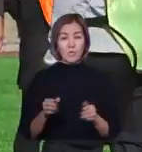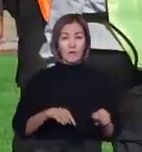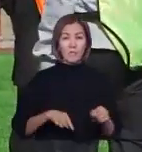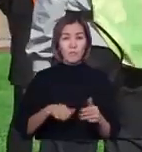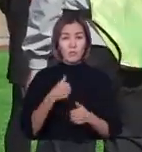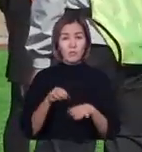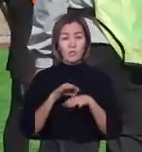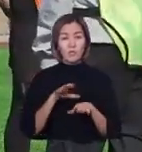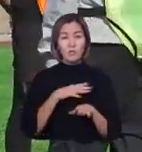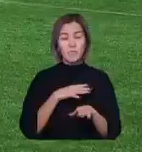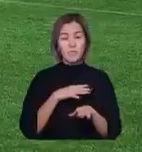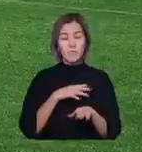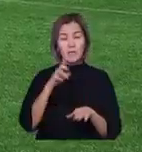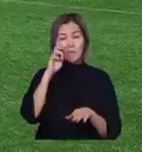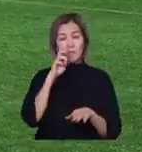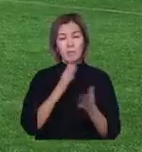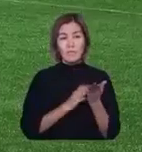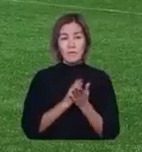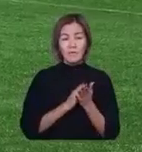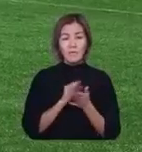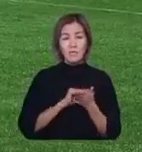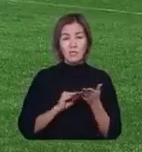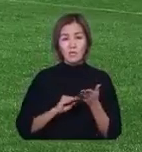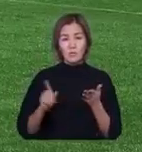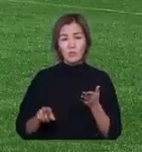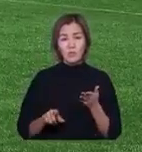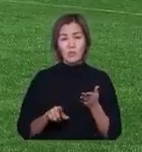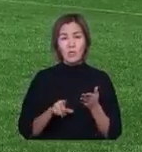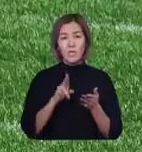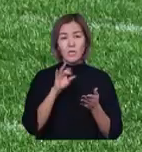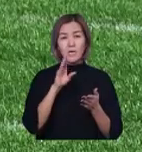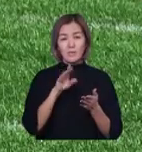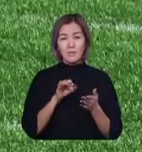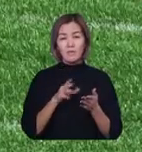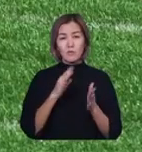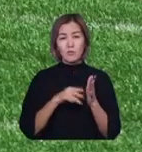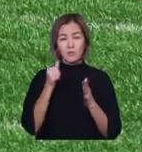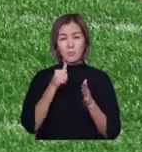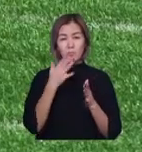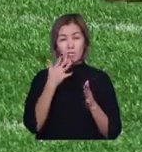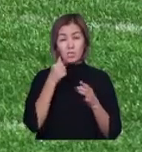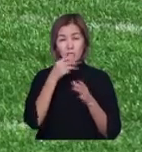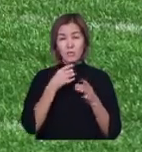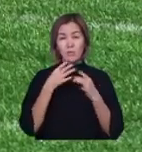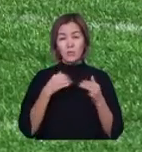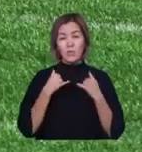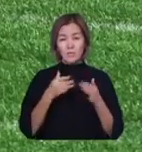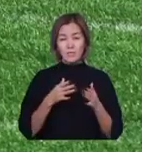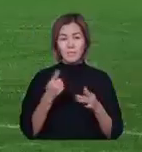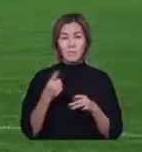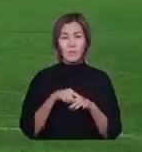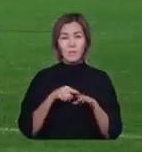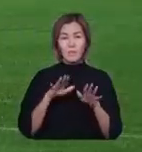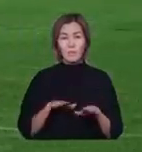жарыс ұйымдастырылды. Оны мемлекет қайраткері жазушы Кәкімжан Қазыбаевтың 95 жылдығына орайластырылған. Турнирдің қорытындысы бойынша 1-ші